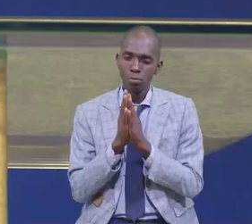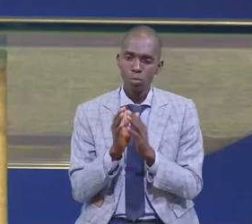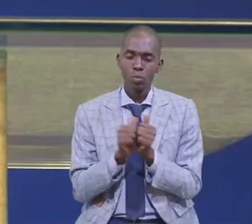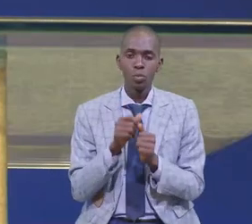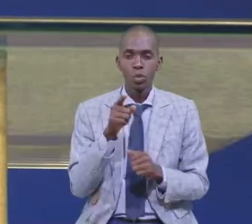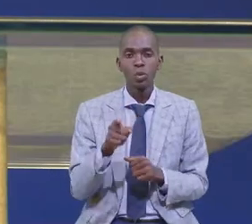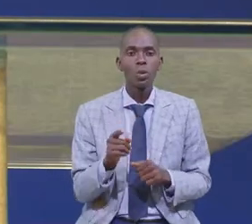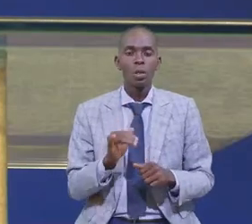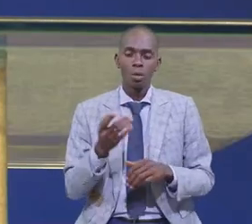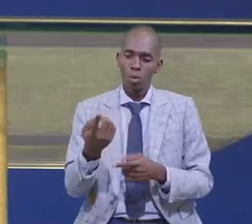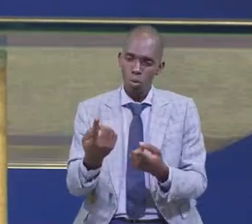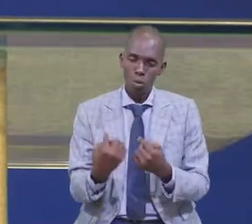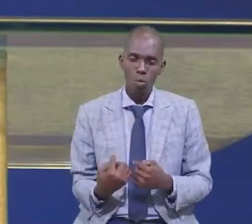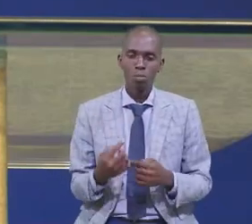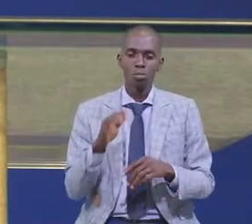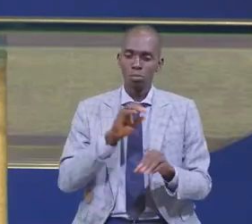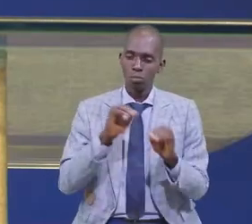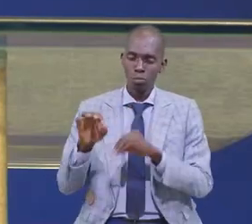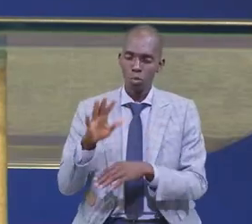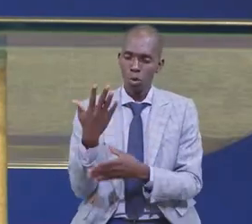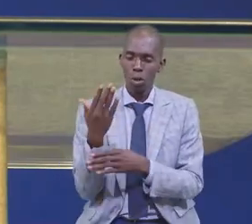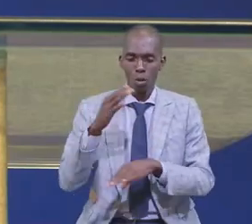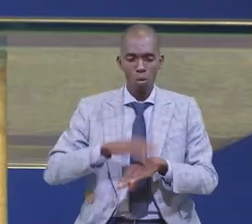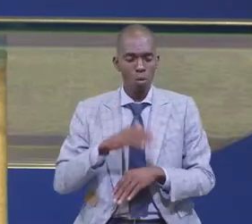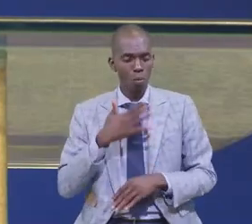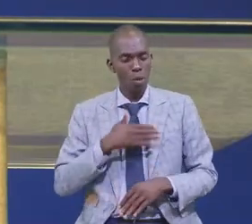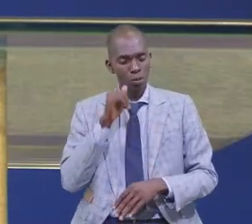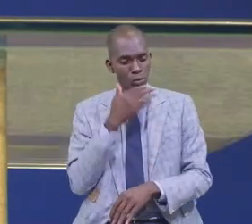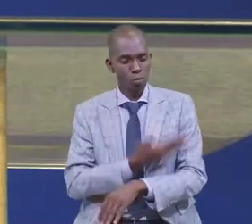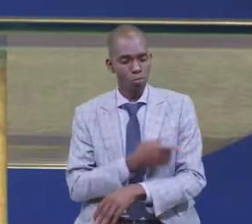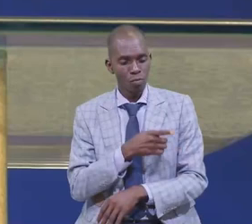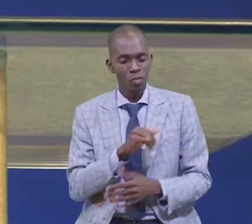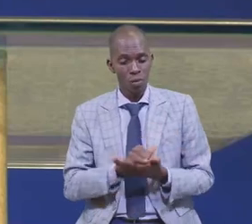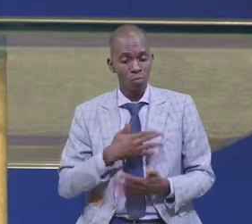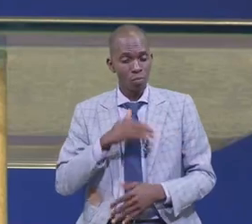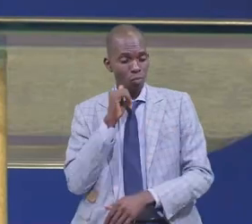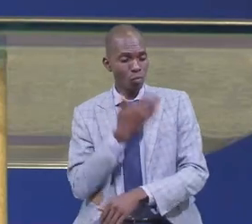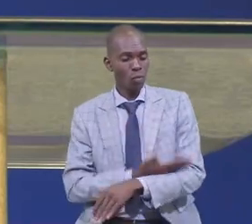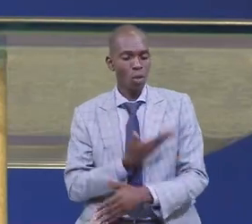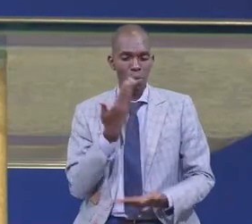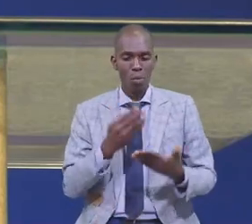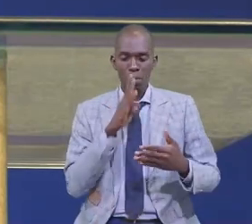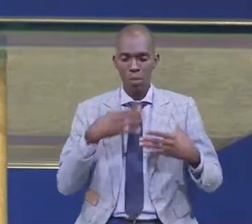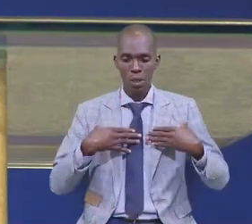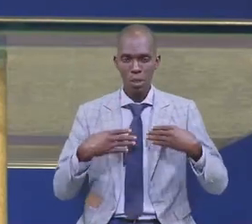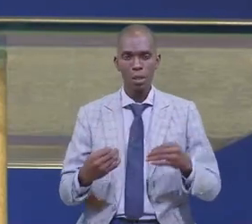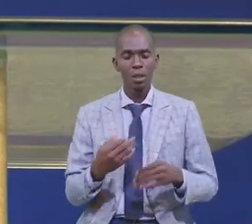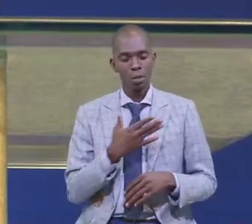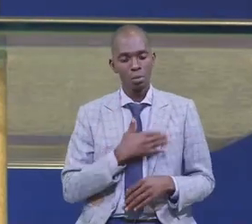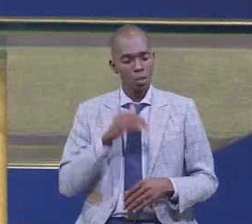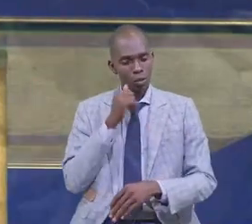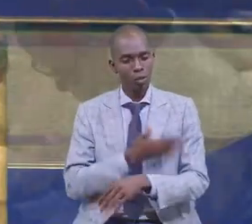t'en supplie, impose-lui les mains, afin qu'elle soit sauvée et qu'elle